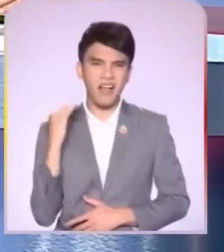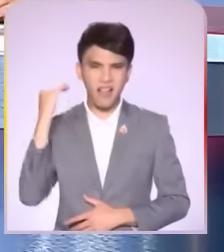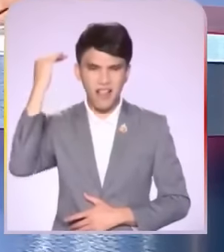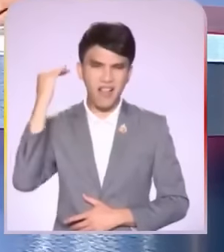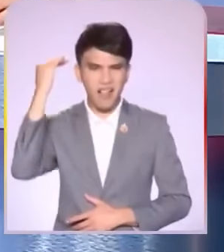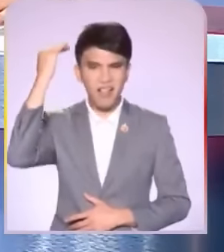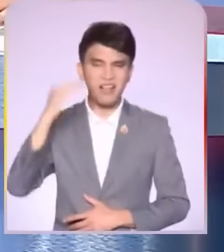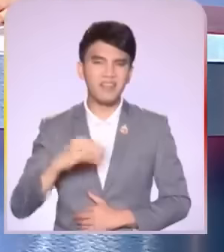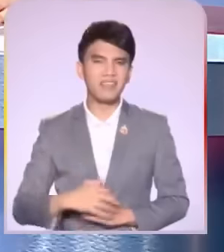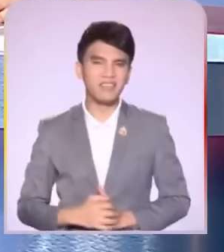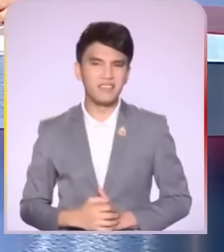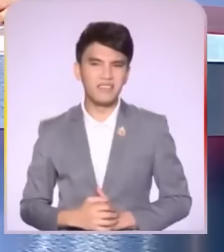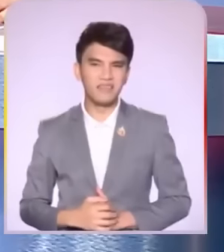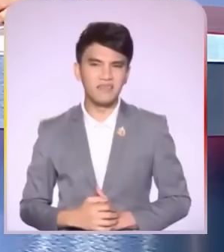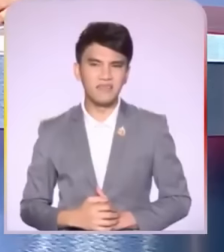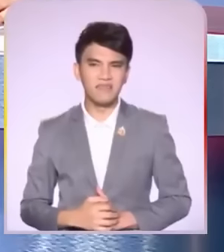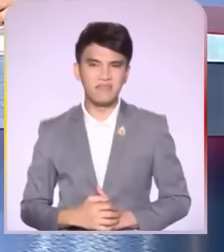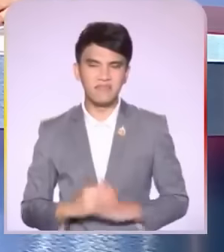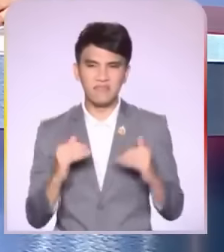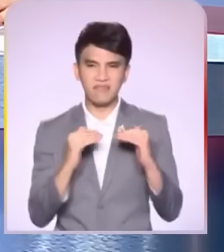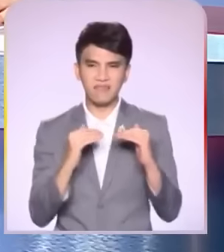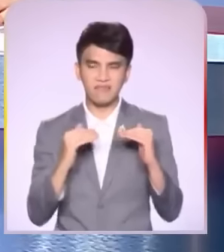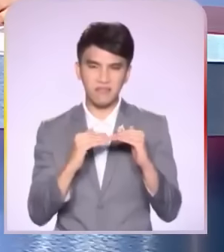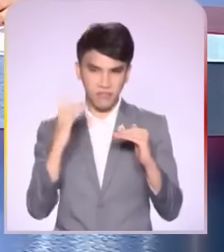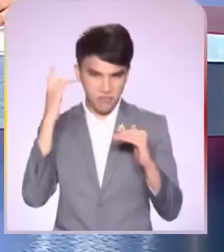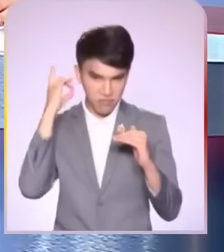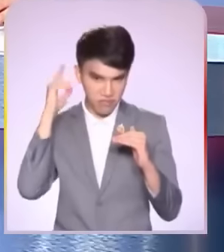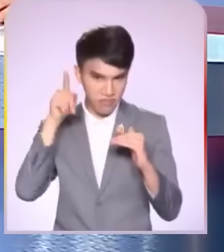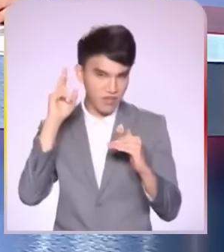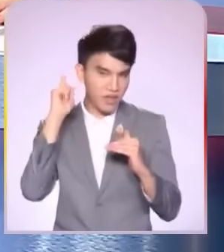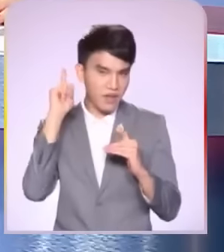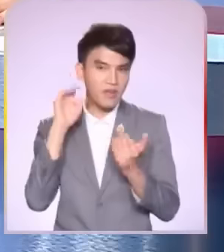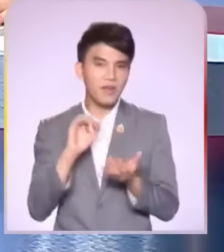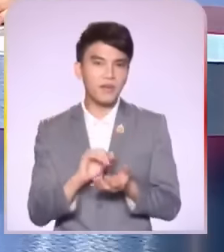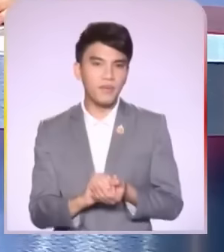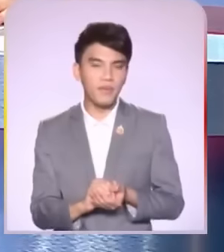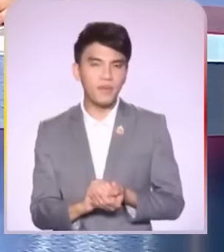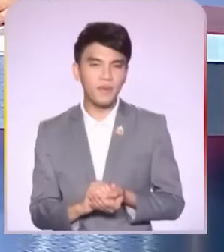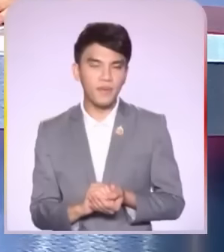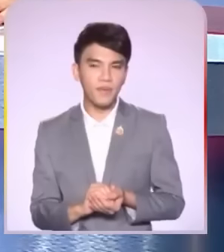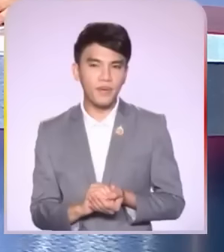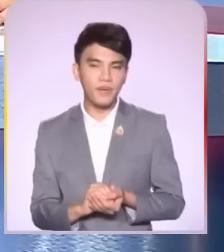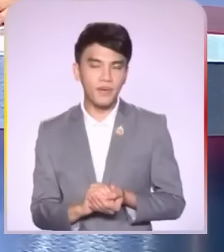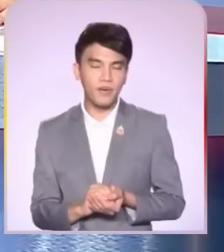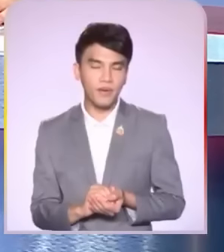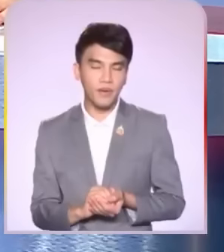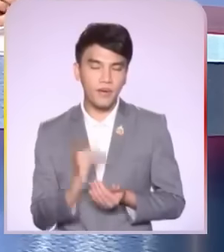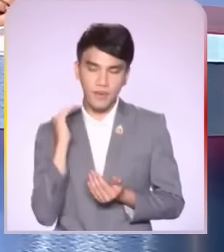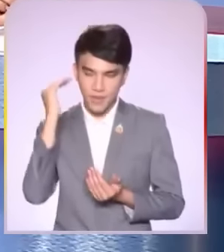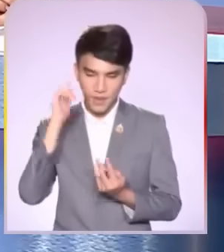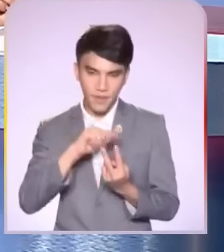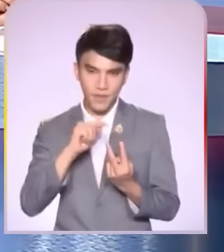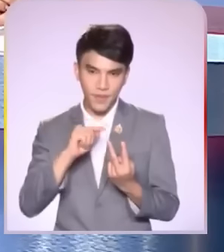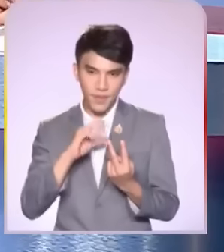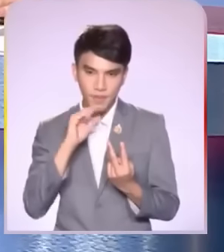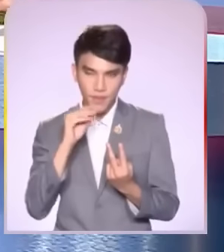อเ คค่ะค่ะ จะไปนั่นได้ไงคุณอายุเท่าๆกับเมื่อวานนี้คุณป้าที่เป็นข่าวแล้วอ่ะ ย ัง ไงยังไง ก็บอกว่าพี่สาว2คนก็แ